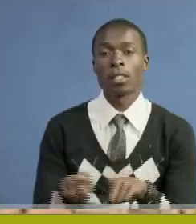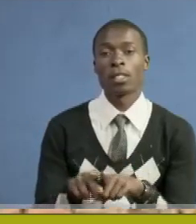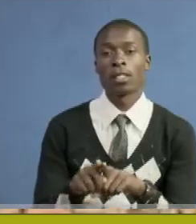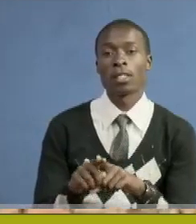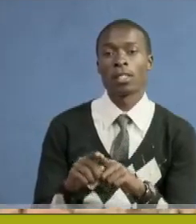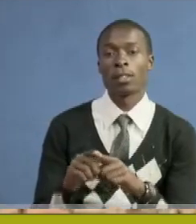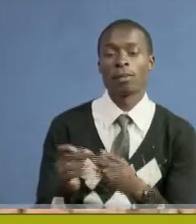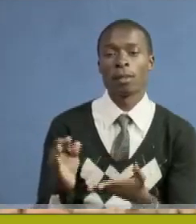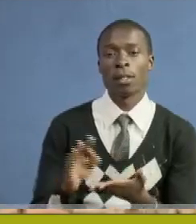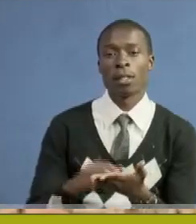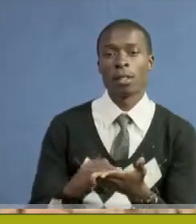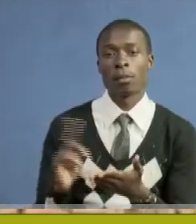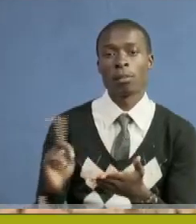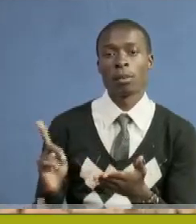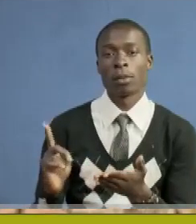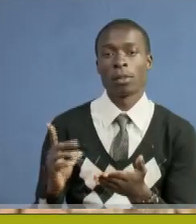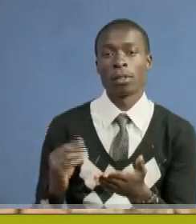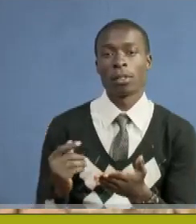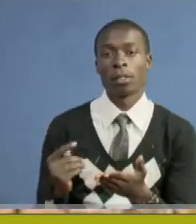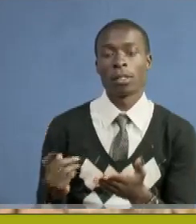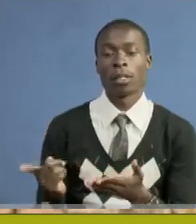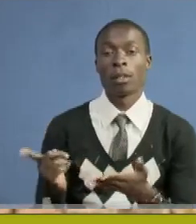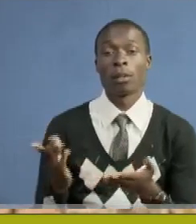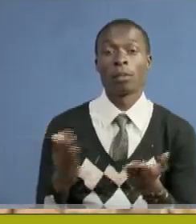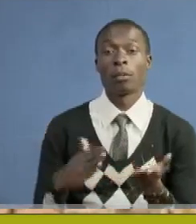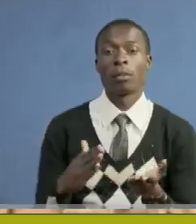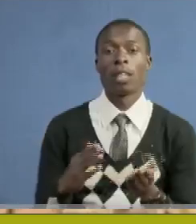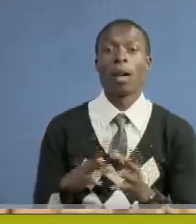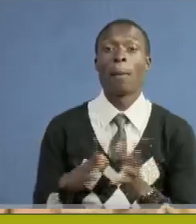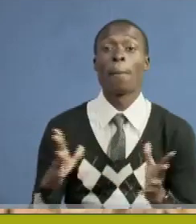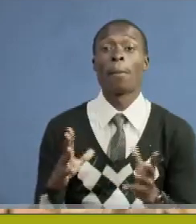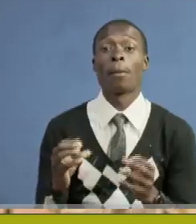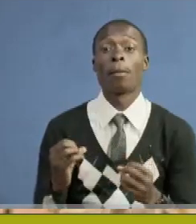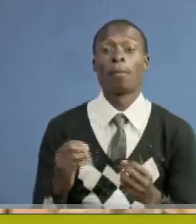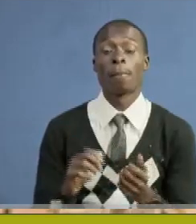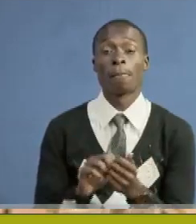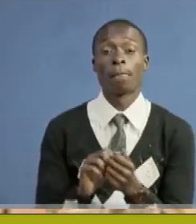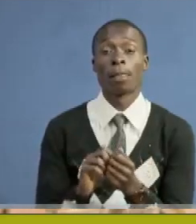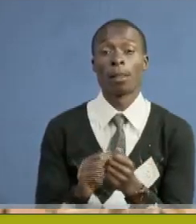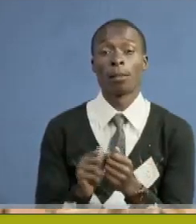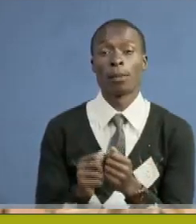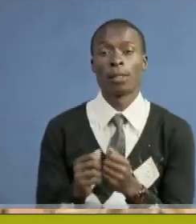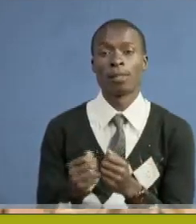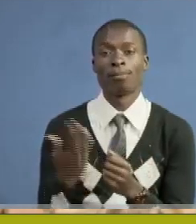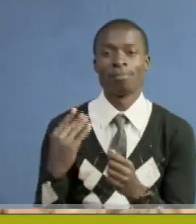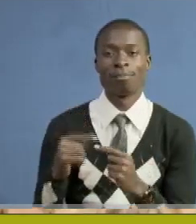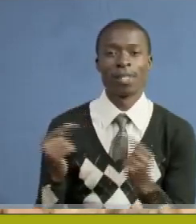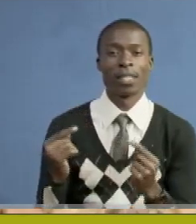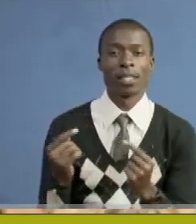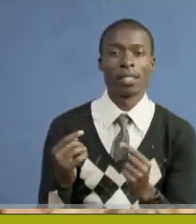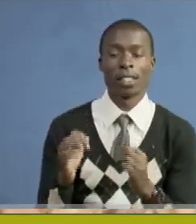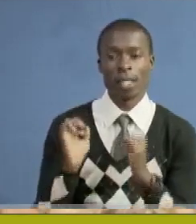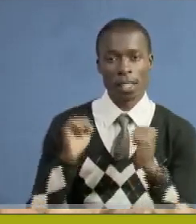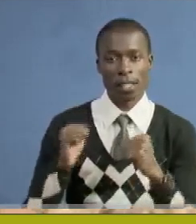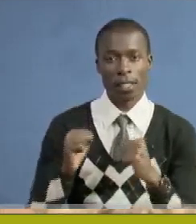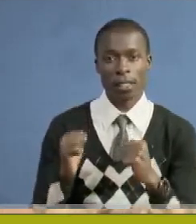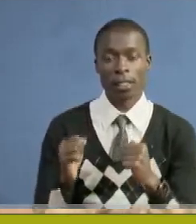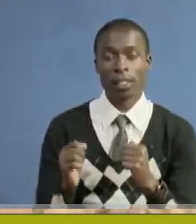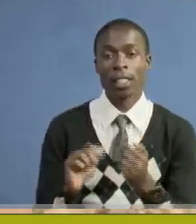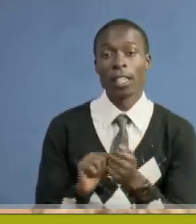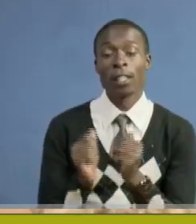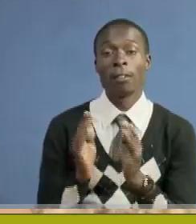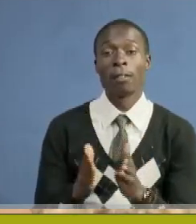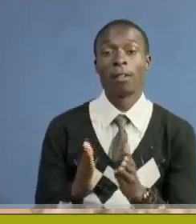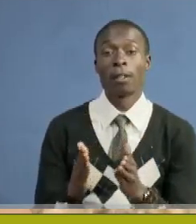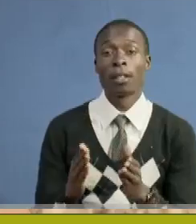ya fedha kuagiza tani milioni 10.5 zaidi za mahindi kinyume cha makubaliano ya hapo awali, licha ya mkulima wa humu